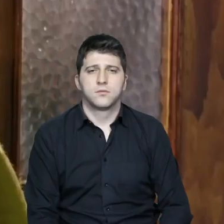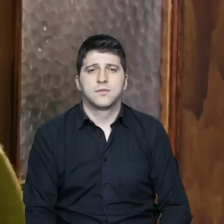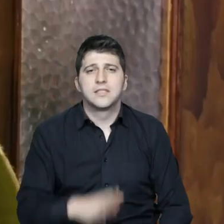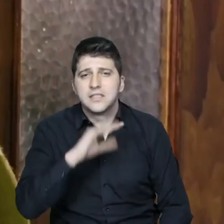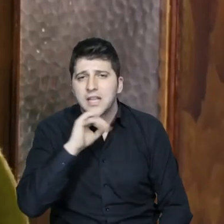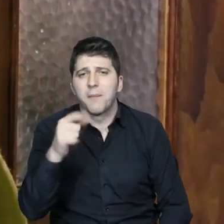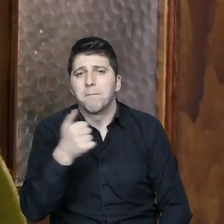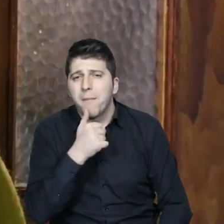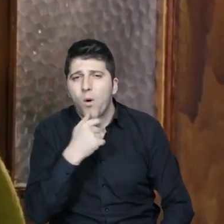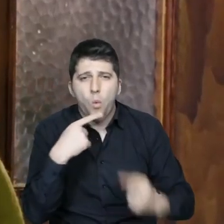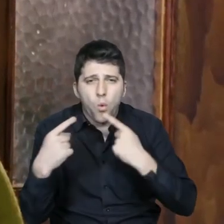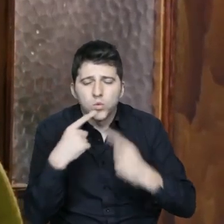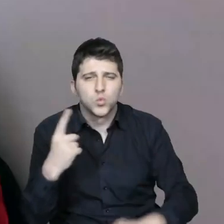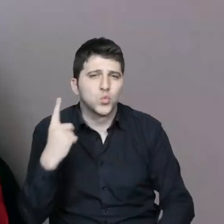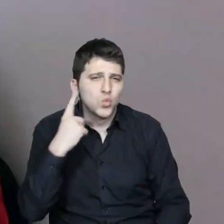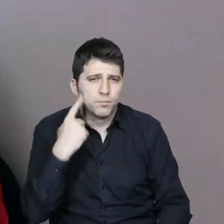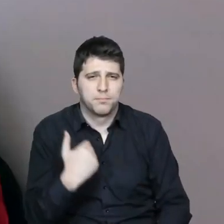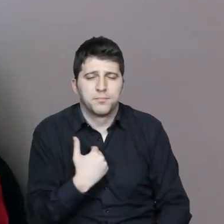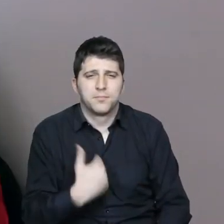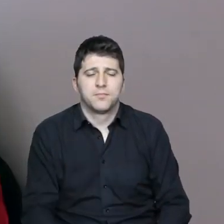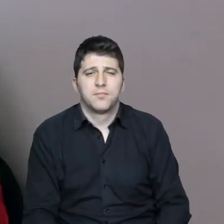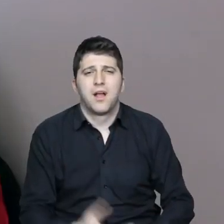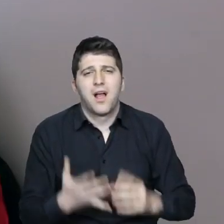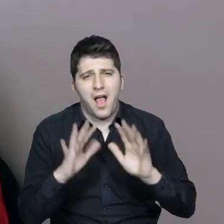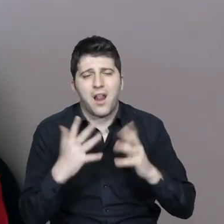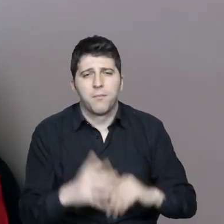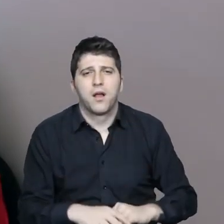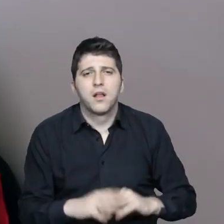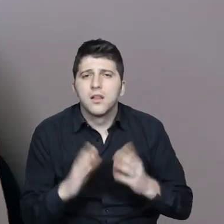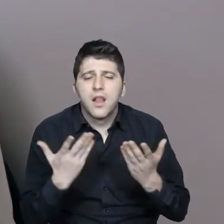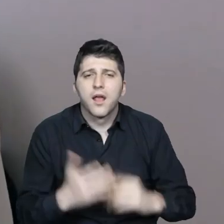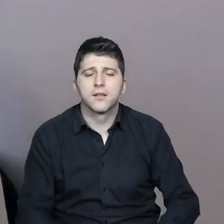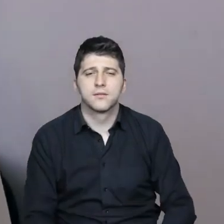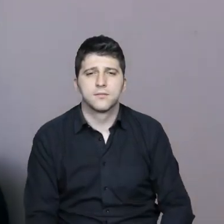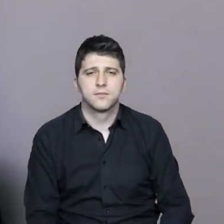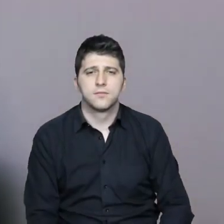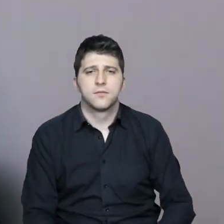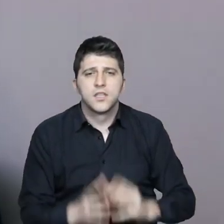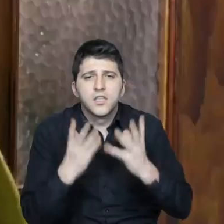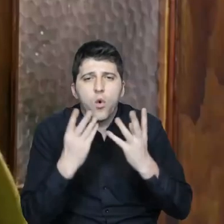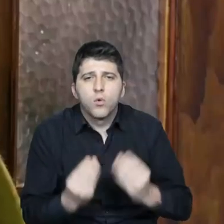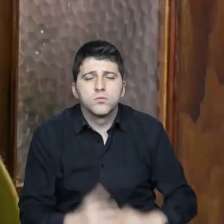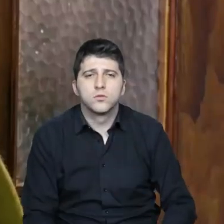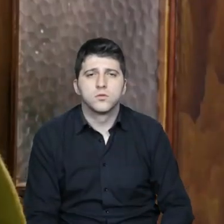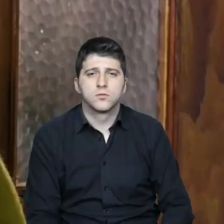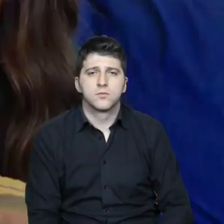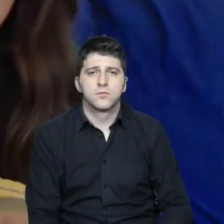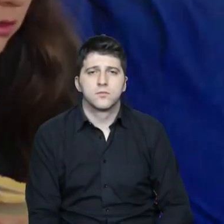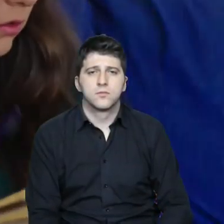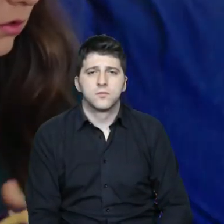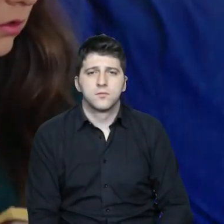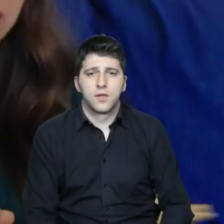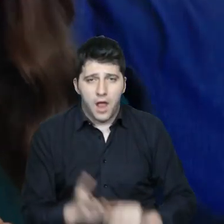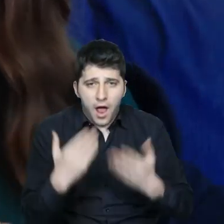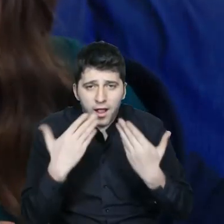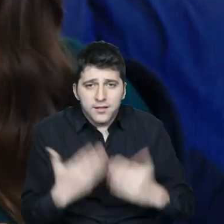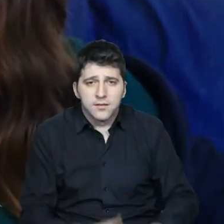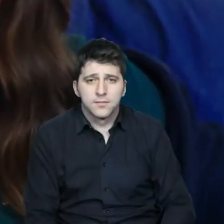Dedemle babamı konuşurken duydum şimdi. Galiba. Ne? Ne olmuş bacım? Kızım